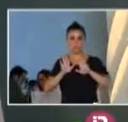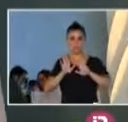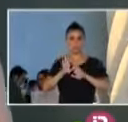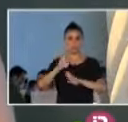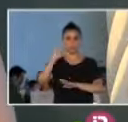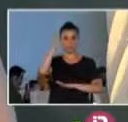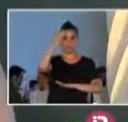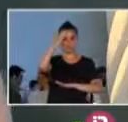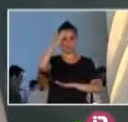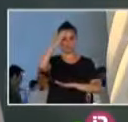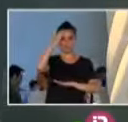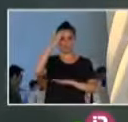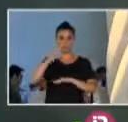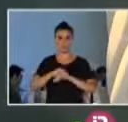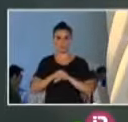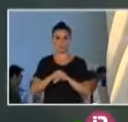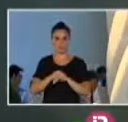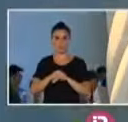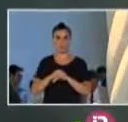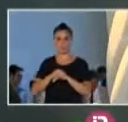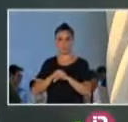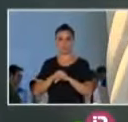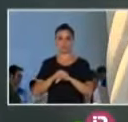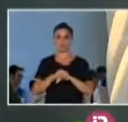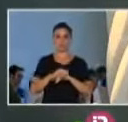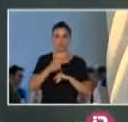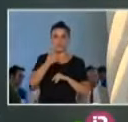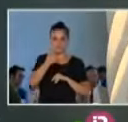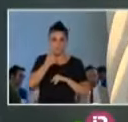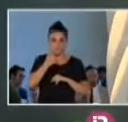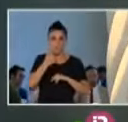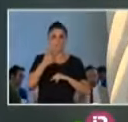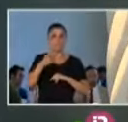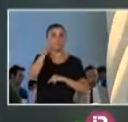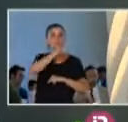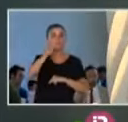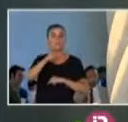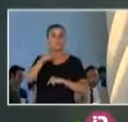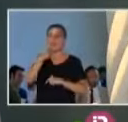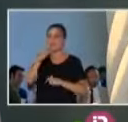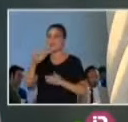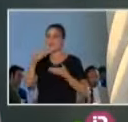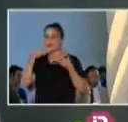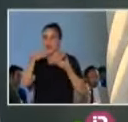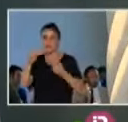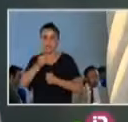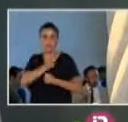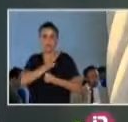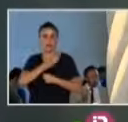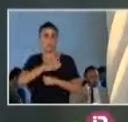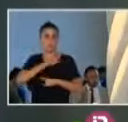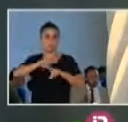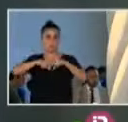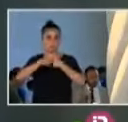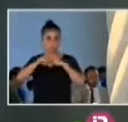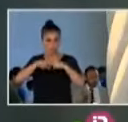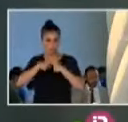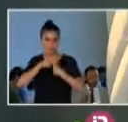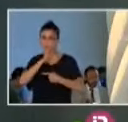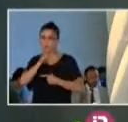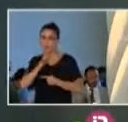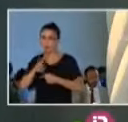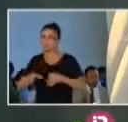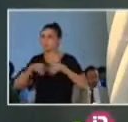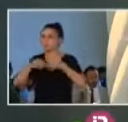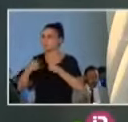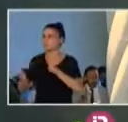en aquests moments, pens en els que més m'estim i m'estimen, en la meva família, que, com sempre, està al